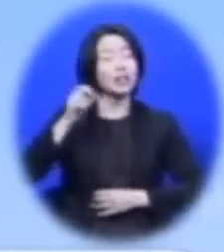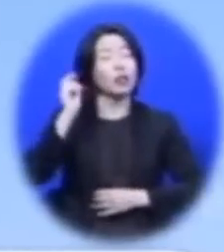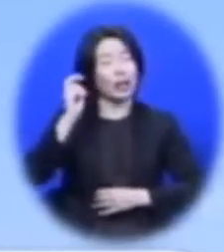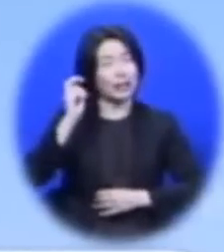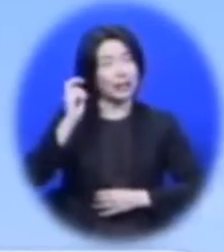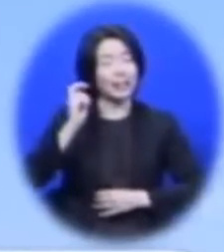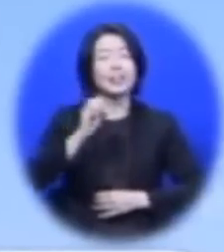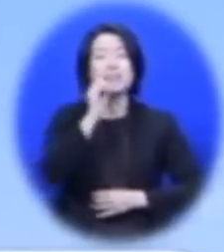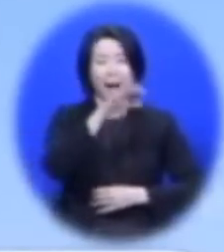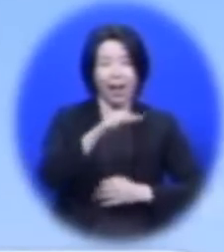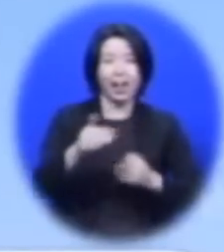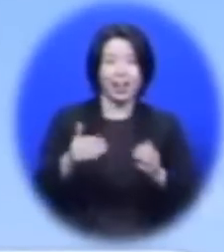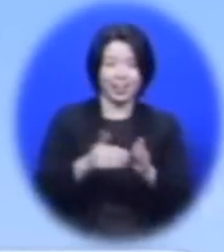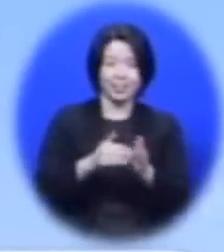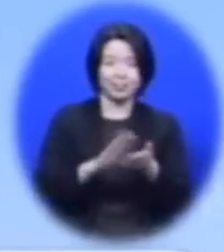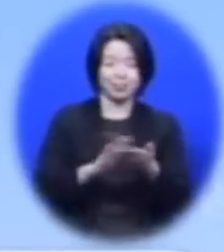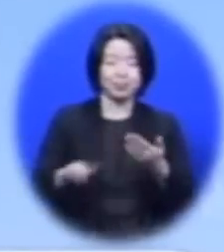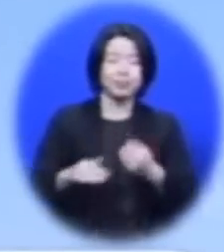그러더라고.